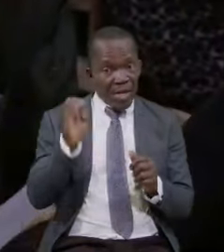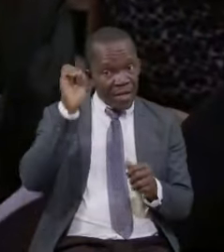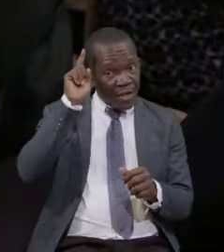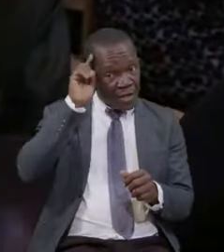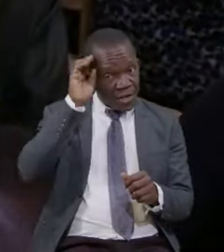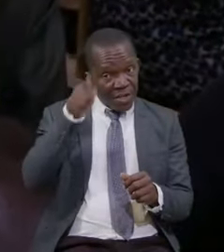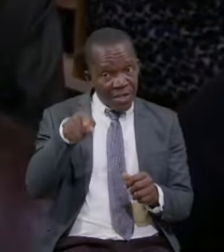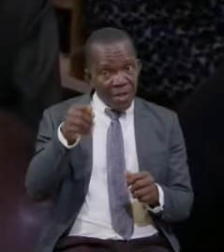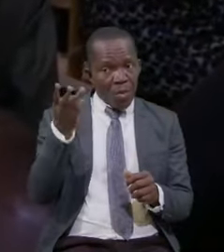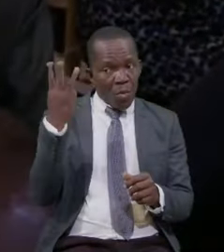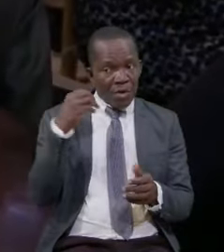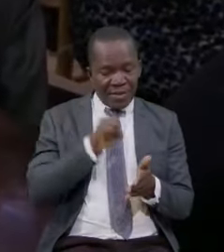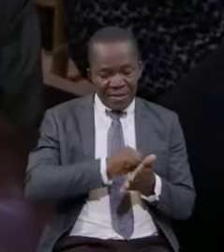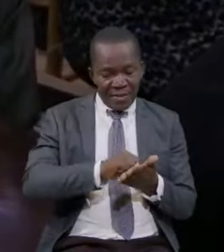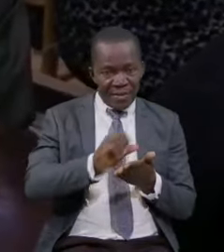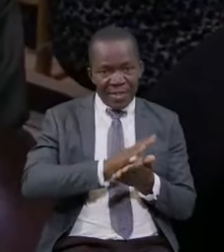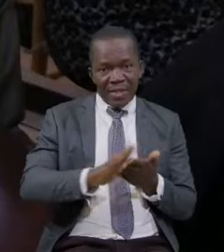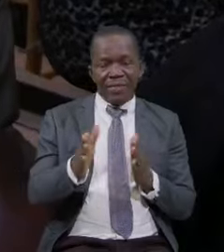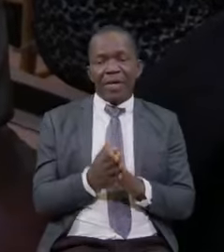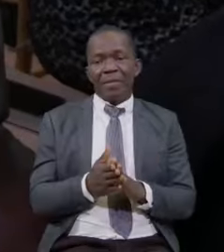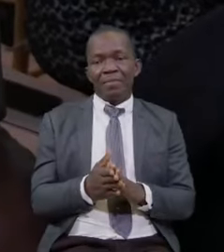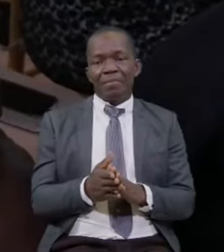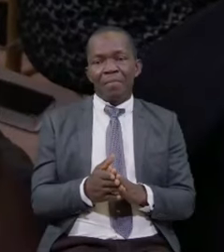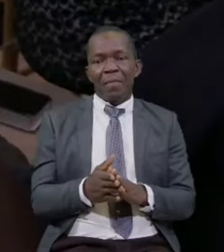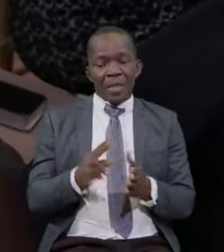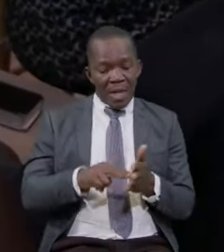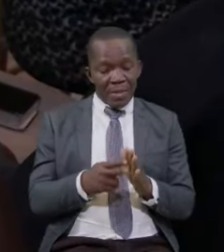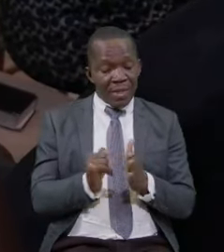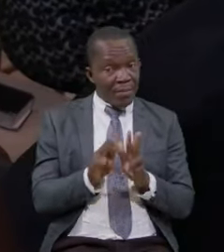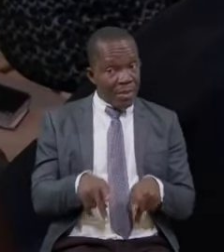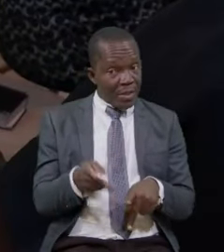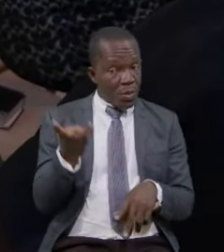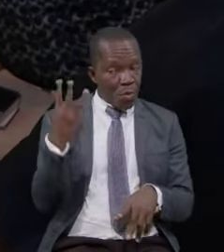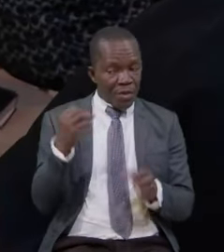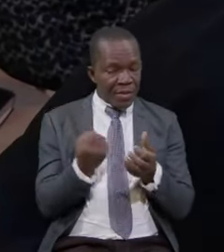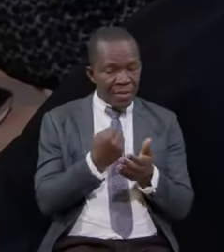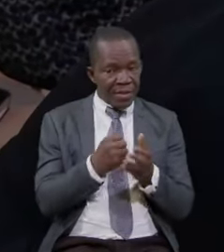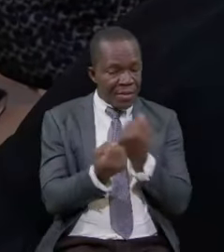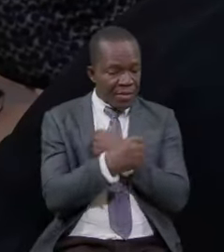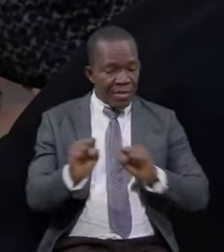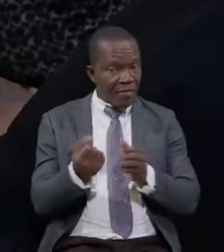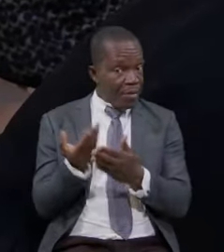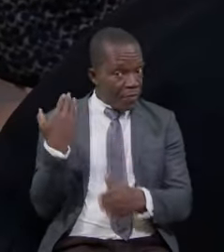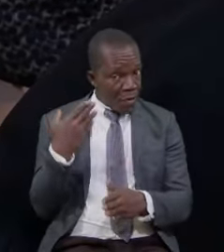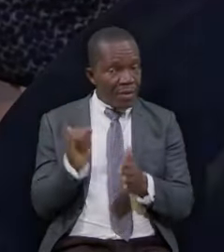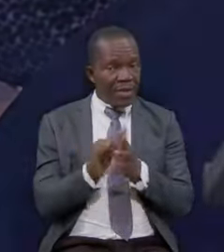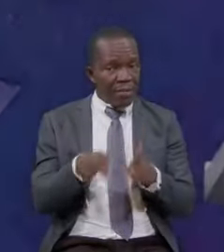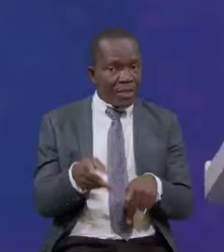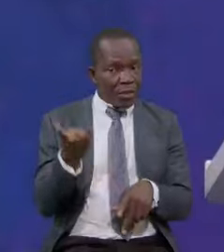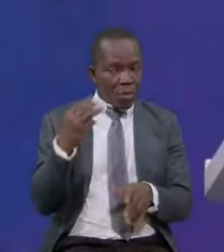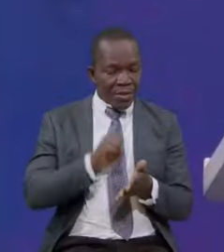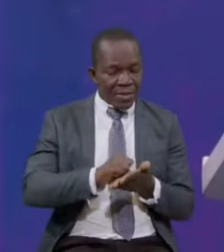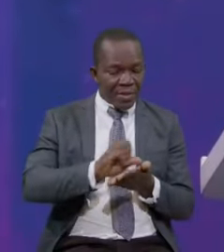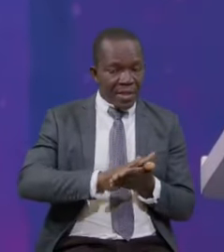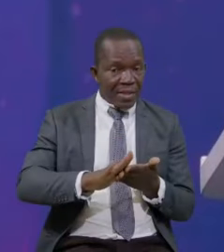sanctifié par lequel il était sanctifié il était sauvé il était mis à part il était sanctifié il était rendu